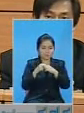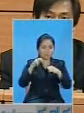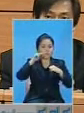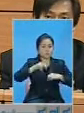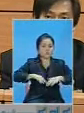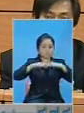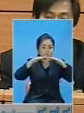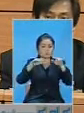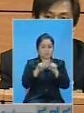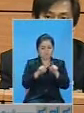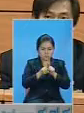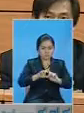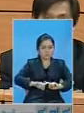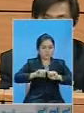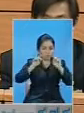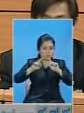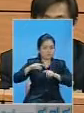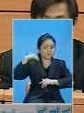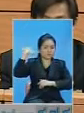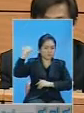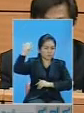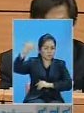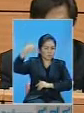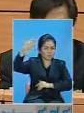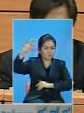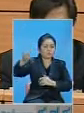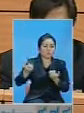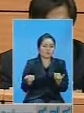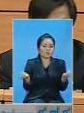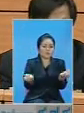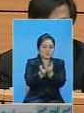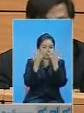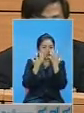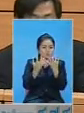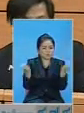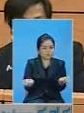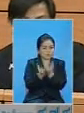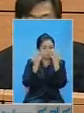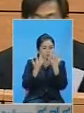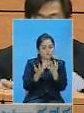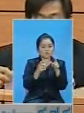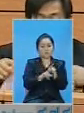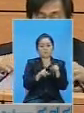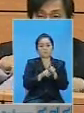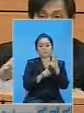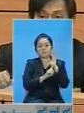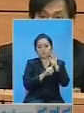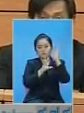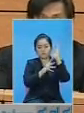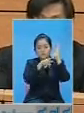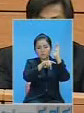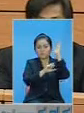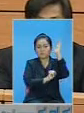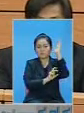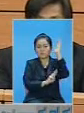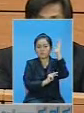ยแต่ว่าในช่วงหลังก็จะเห็นว่าเกิดความรุนแรงมากขึ้นเรื่อยๆเช่นในจังหวัดชุมพรสุราษฎร์ธานีและน